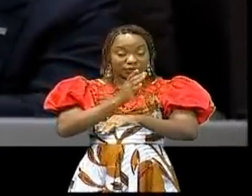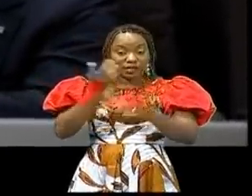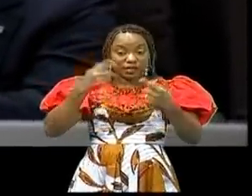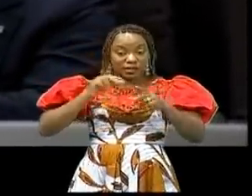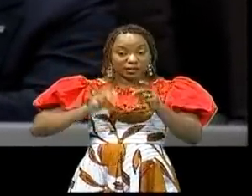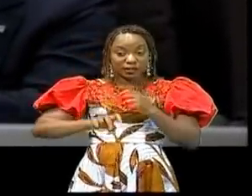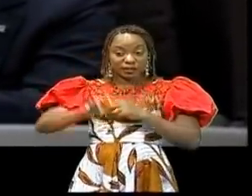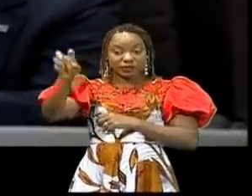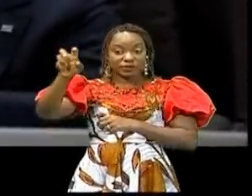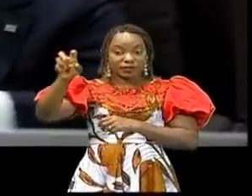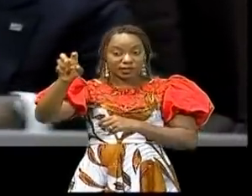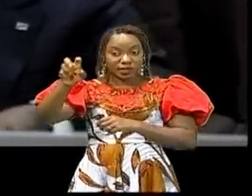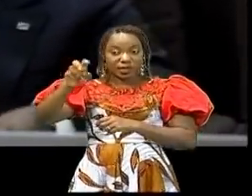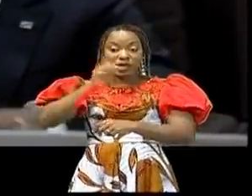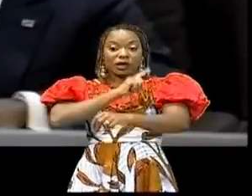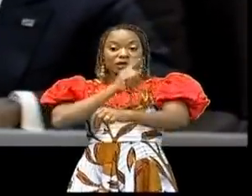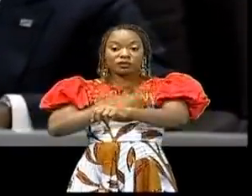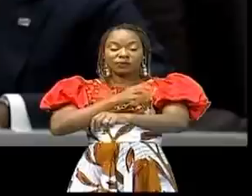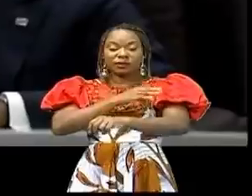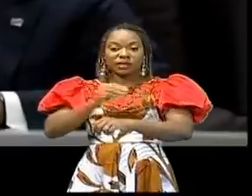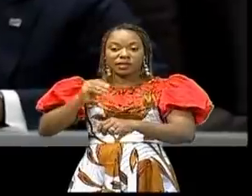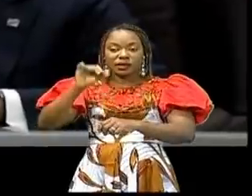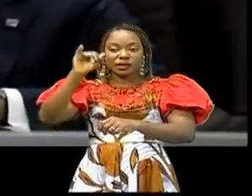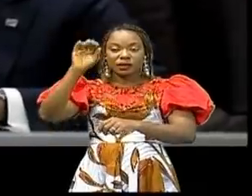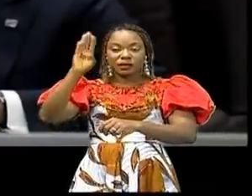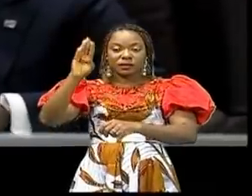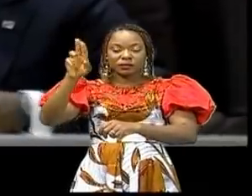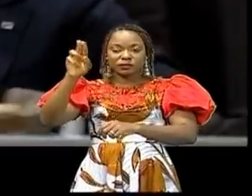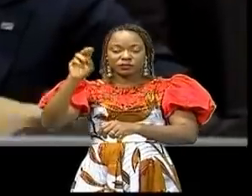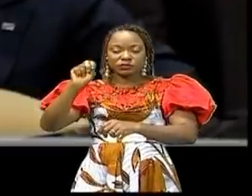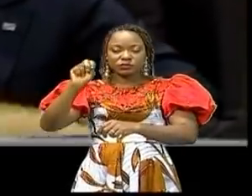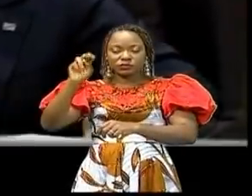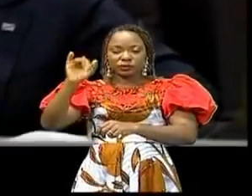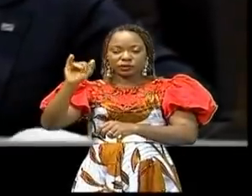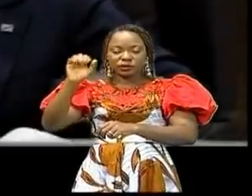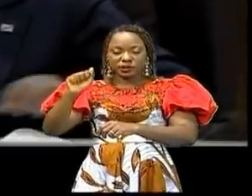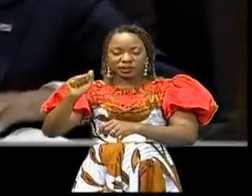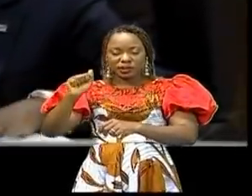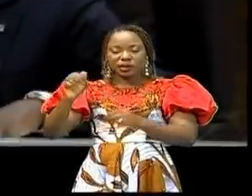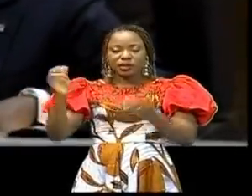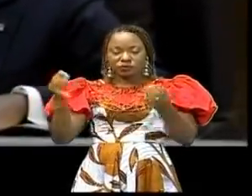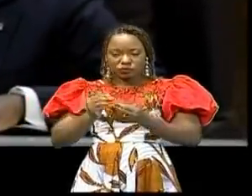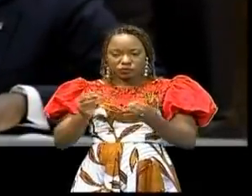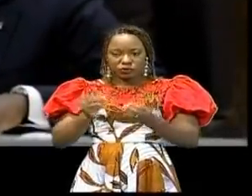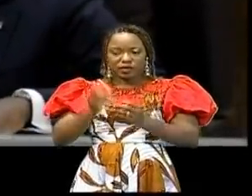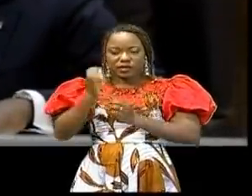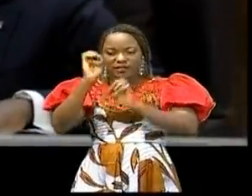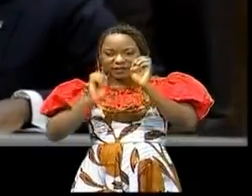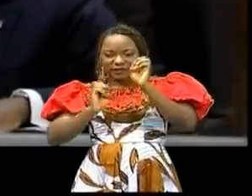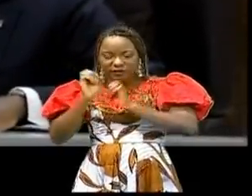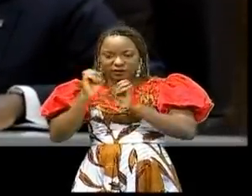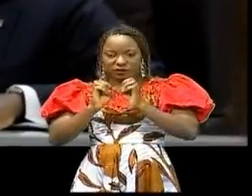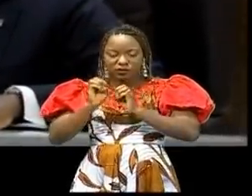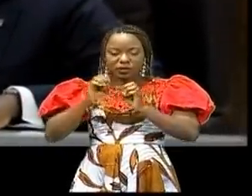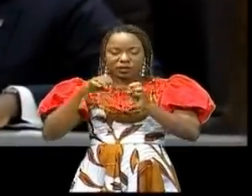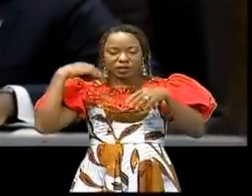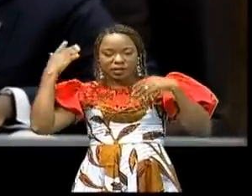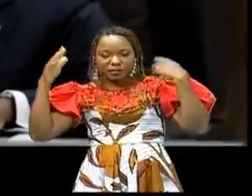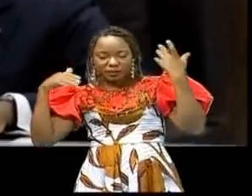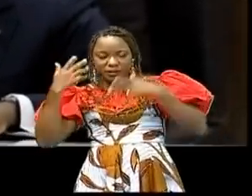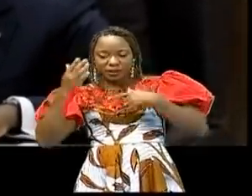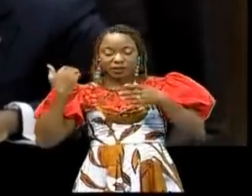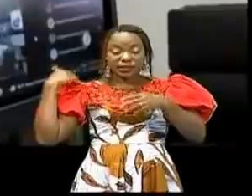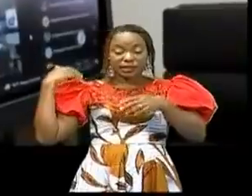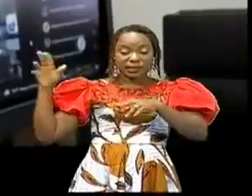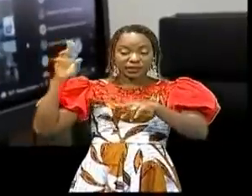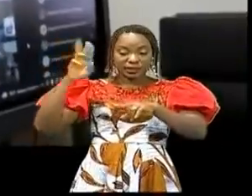et à Bunia du lundi au mercredi 13 avril 2022 dans le cadre de l'évaluation des mesures d'application de l'état de siège dans